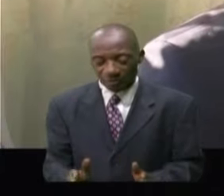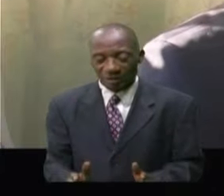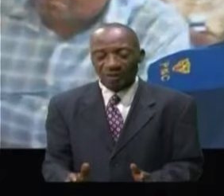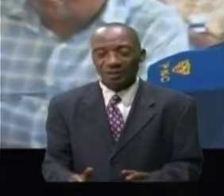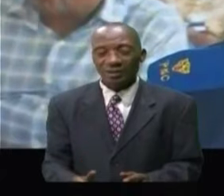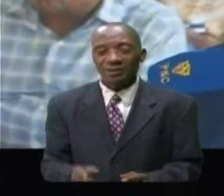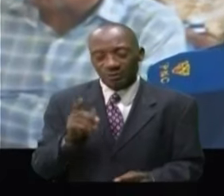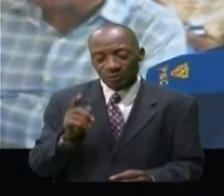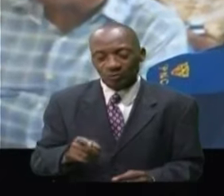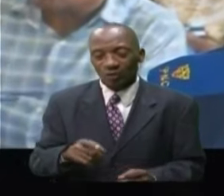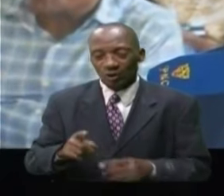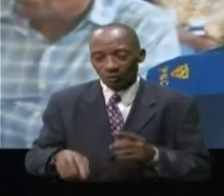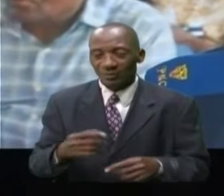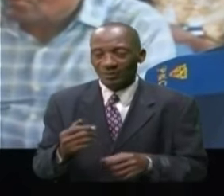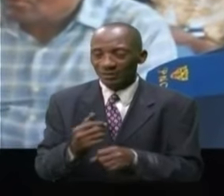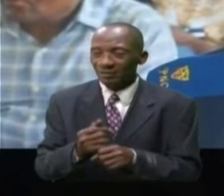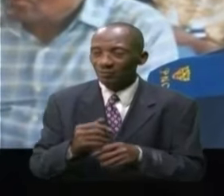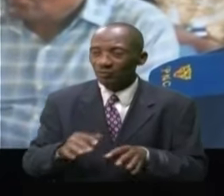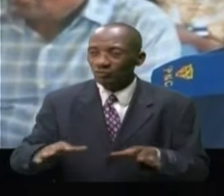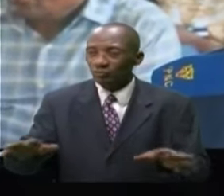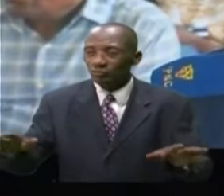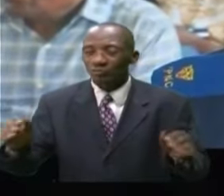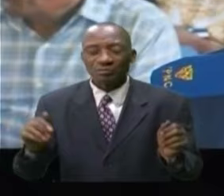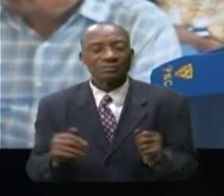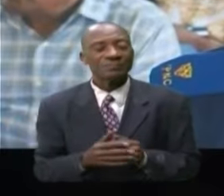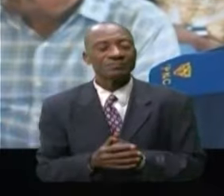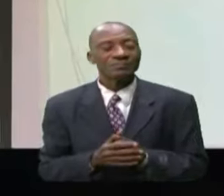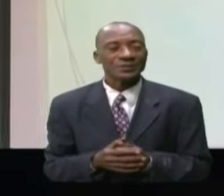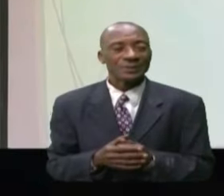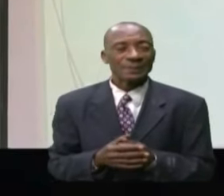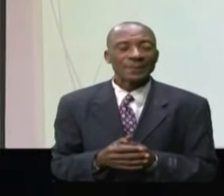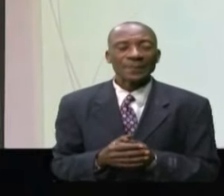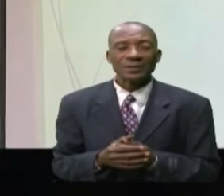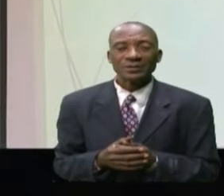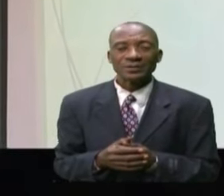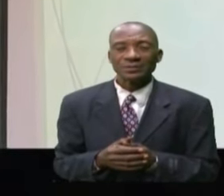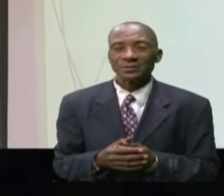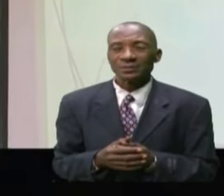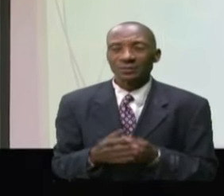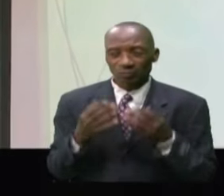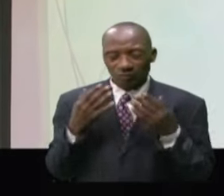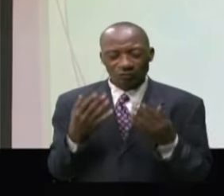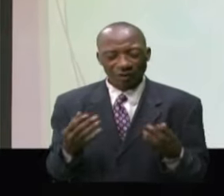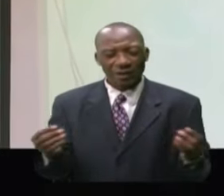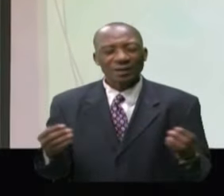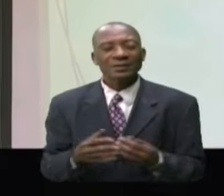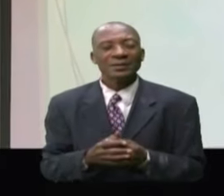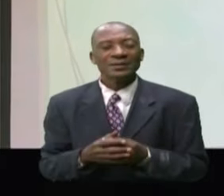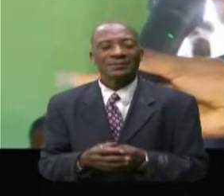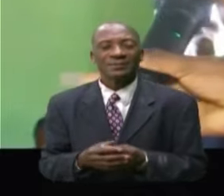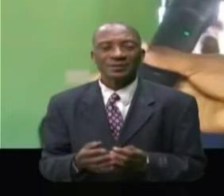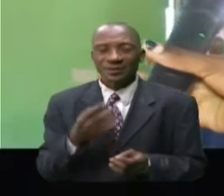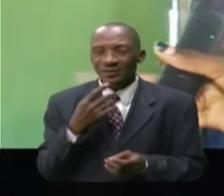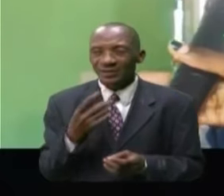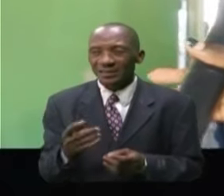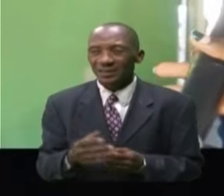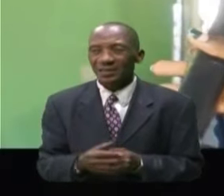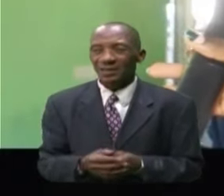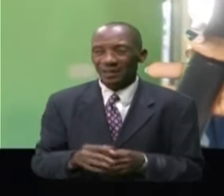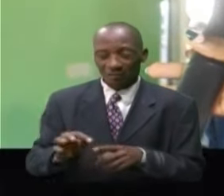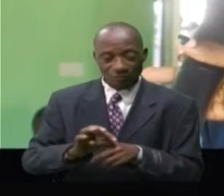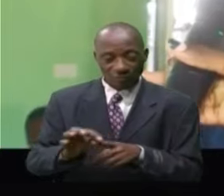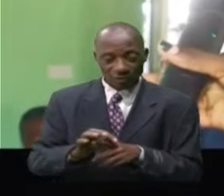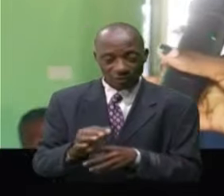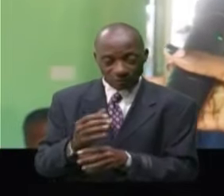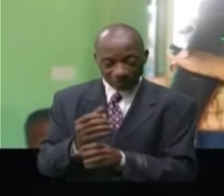des références bibliques a renforcé la crédibilité de ses conseils. Selon les conférenciers, des éléments tels que l'expression